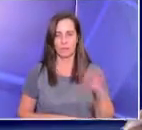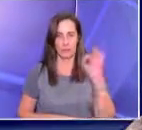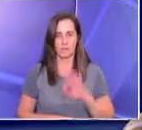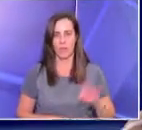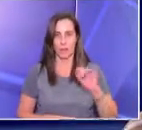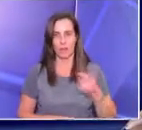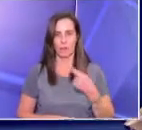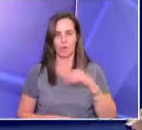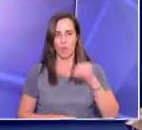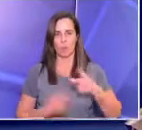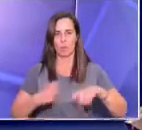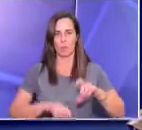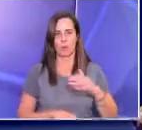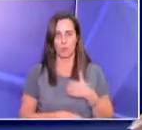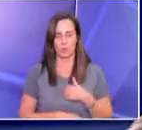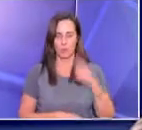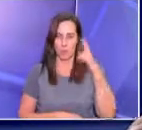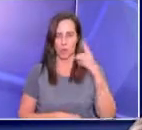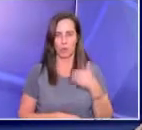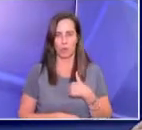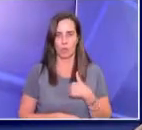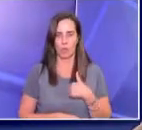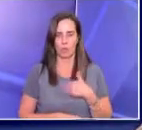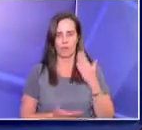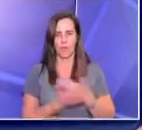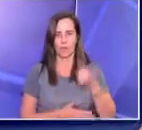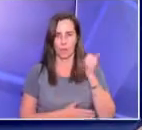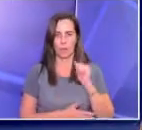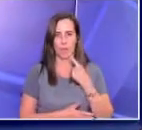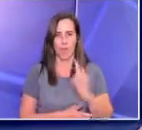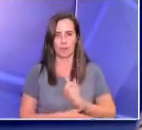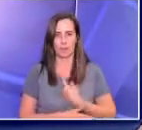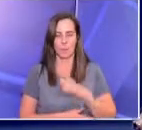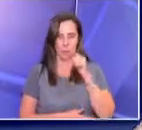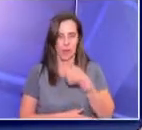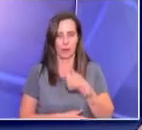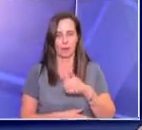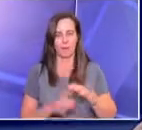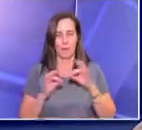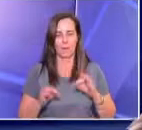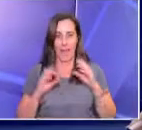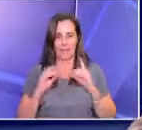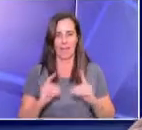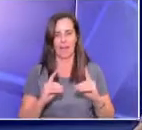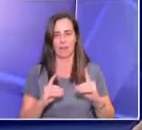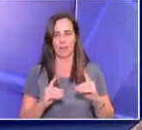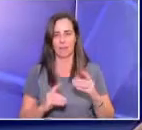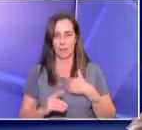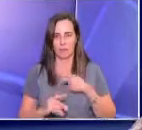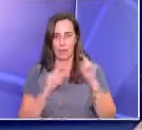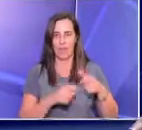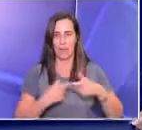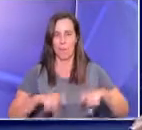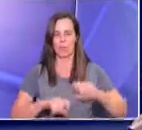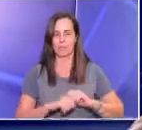ועדיין, למרות שלא נכנסתי, אני יודעת שכבר אתמול כבר אמרתי לעצמי, מחר ספיר מתחילה דרך, ואני הולכת להגיע